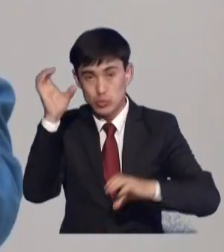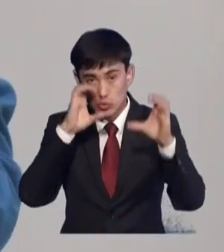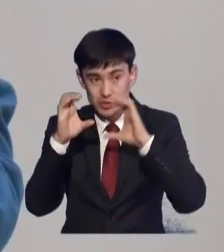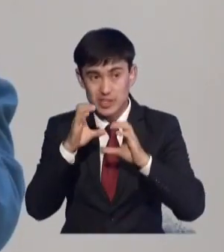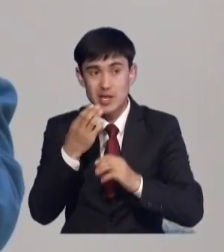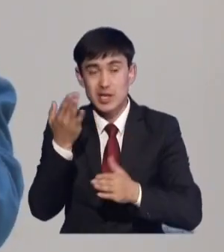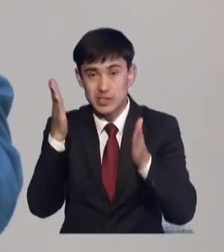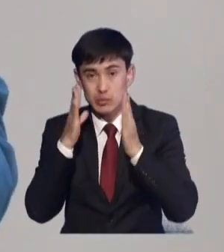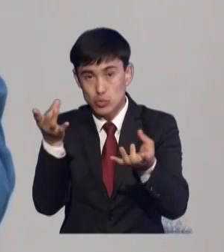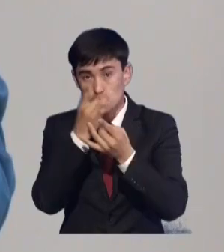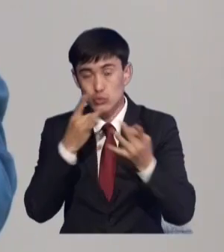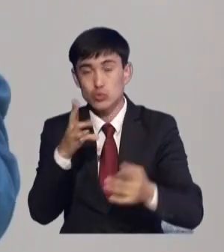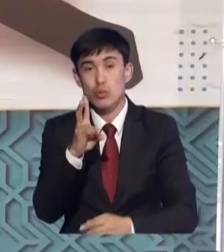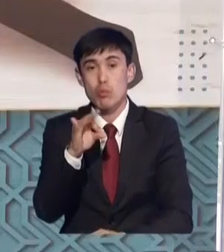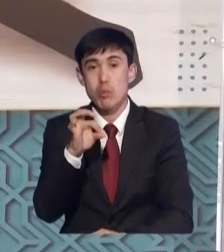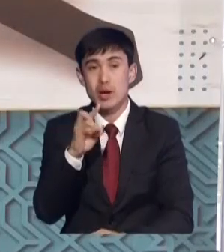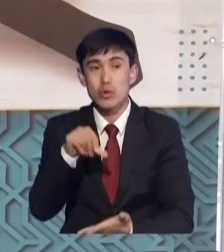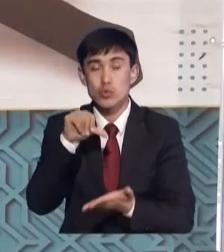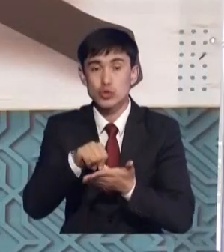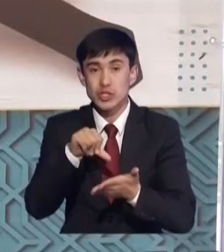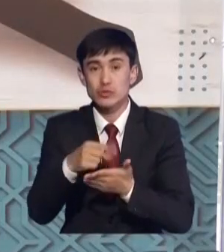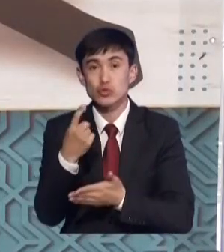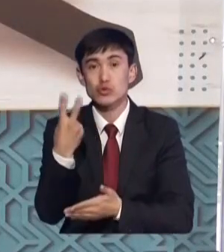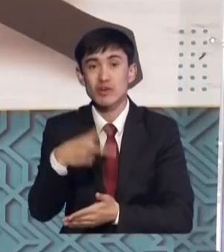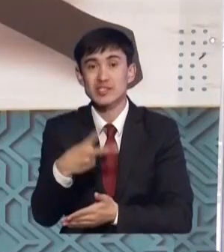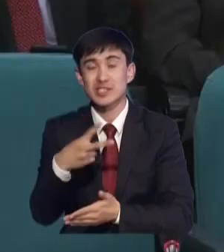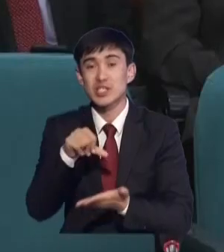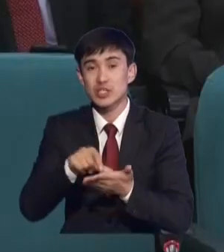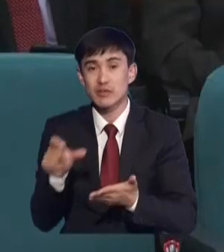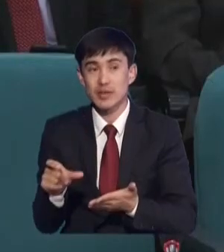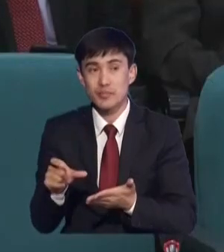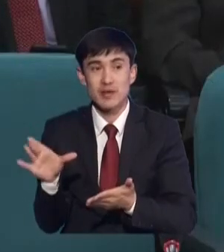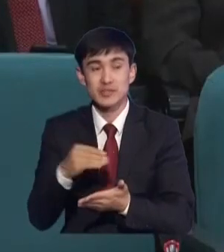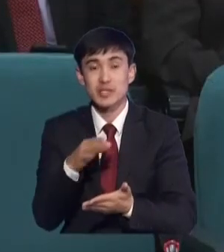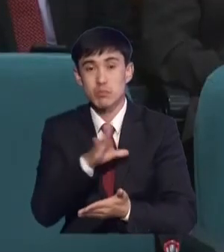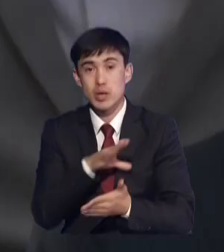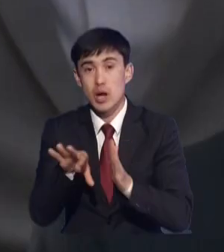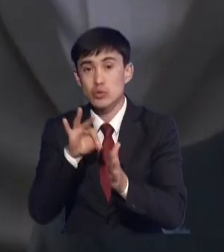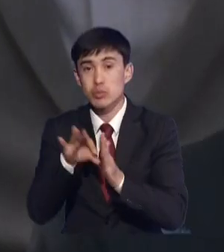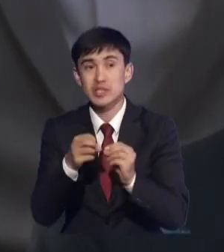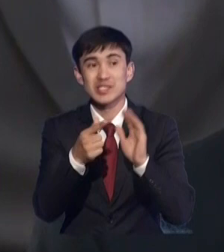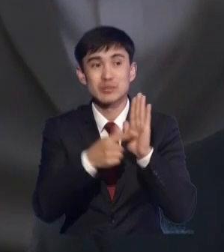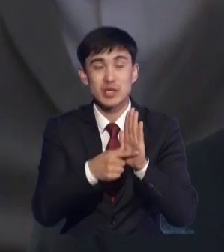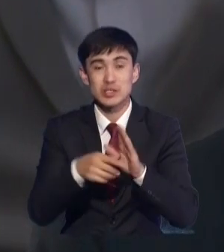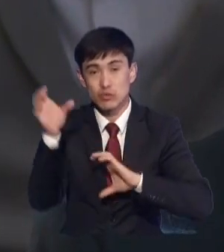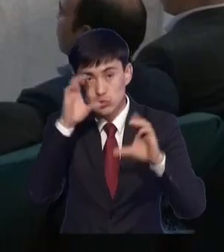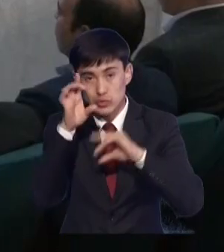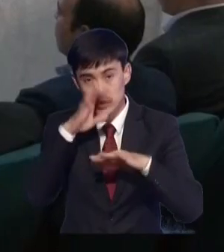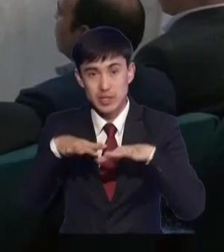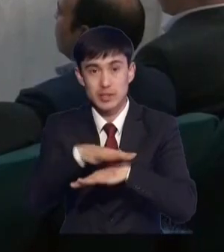университетом исламской культуры Нур-Мубарак, приняли участие 120 претендентов. Все они были отобраны из 17 вузов